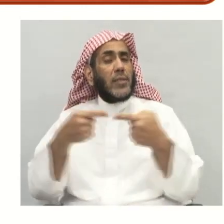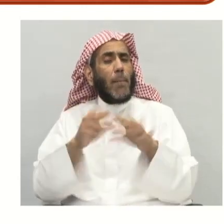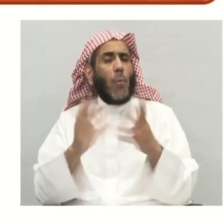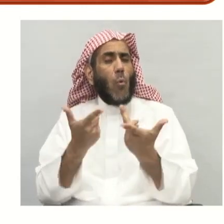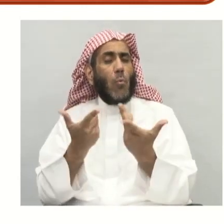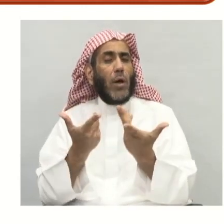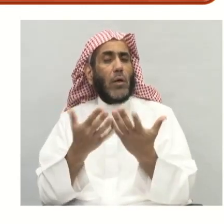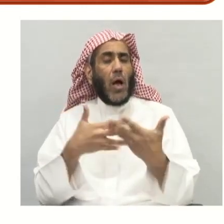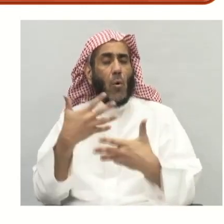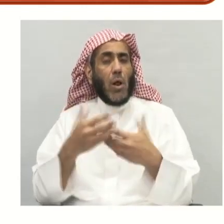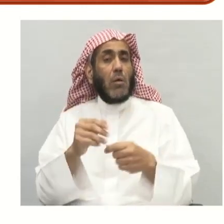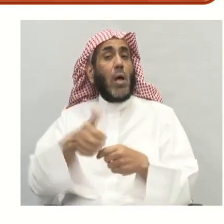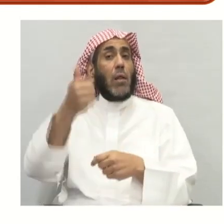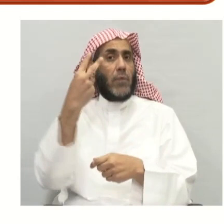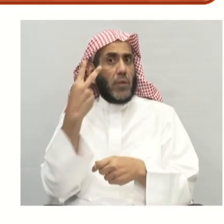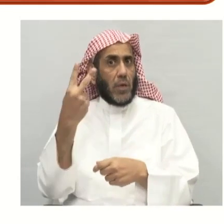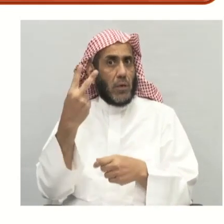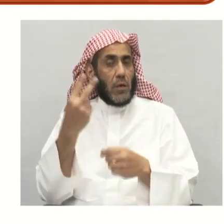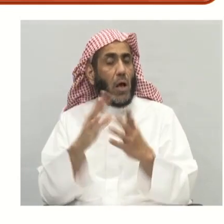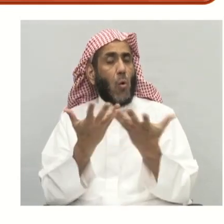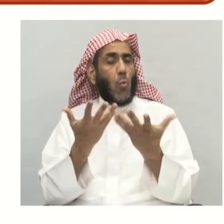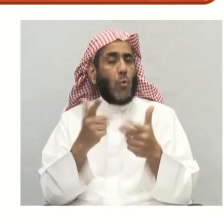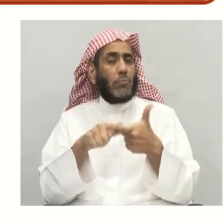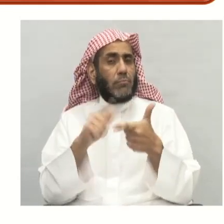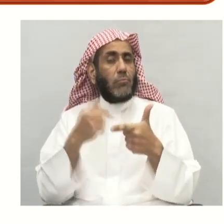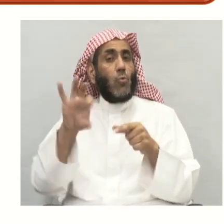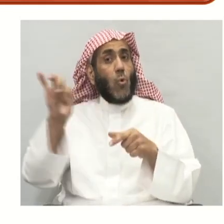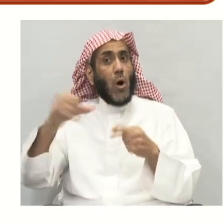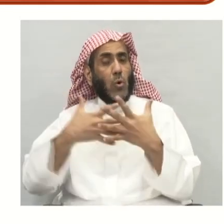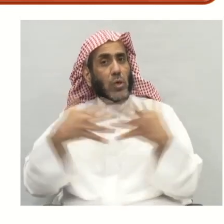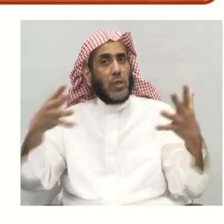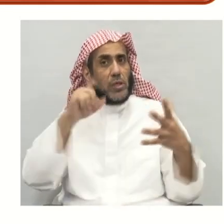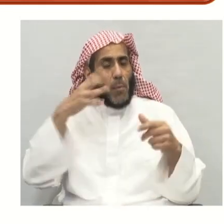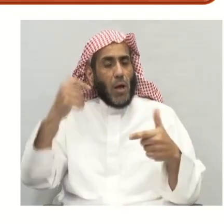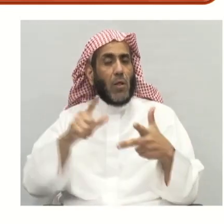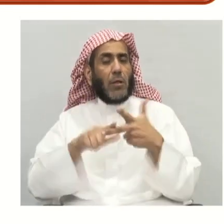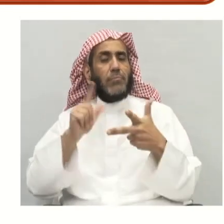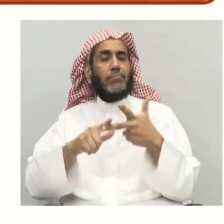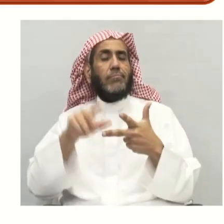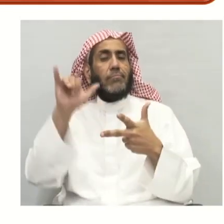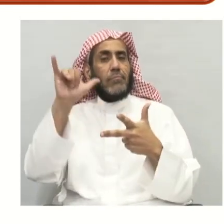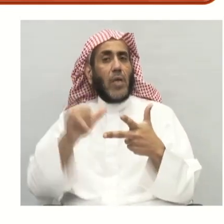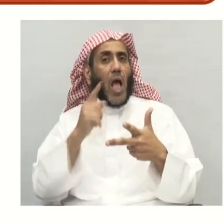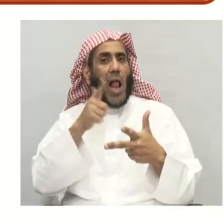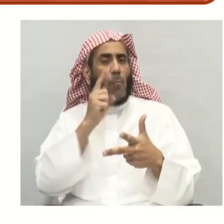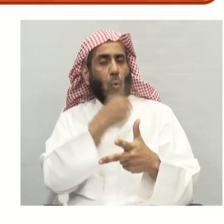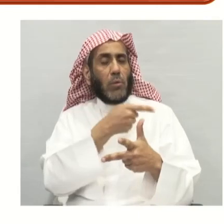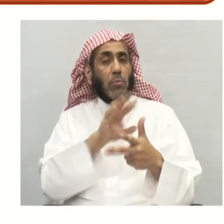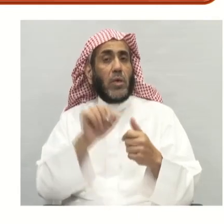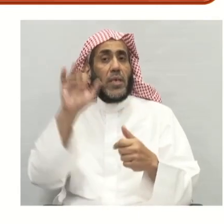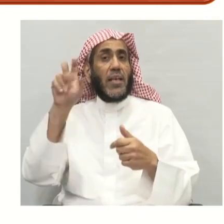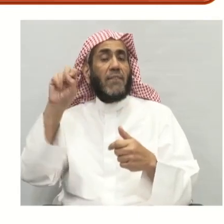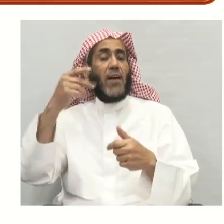ماذا الف الاثنين وهو الجماعه وكذلك هي المخاطبه فتقول